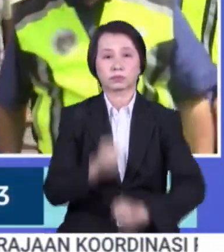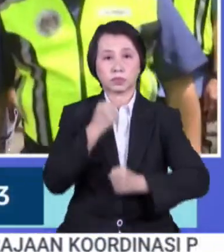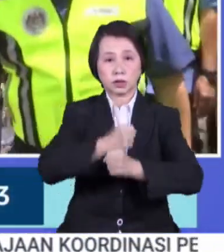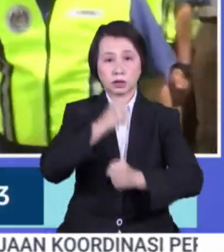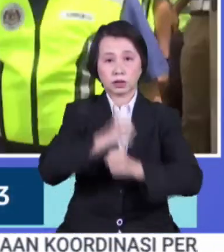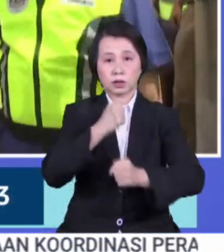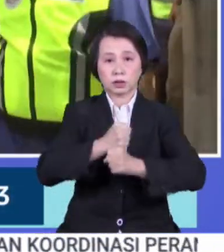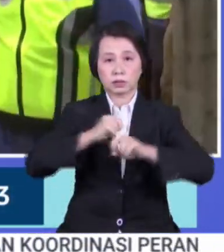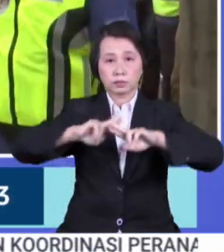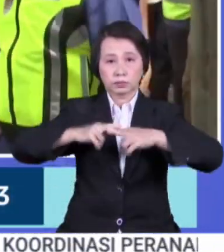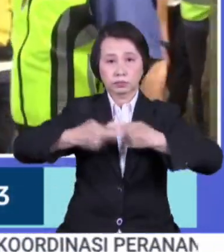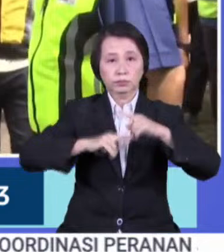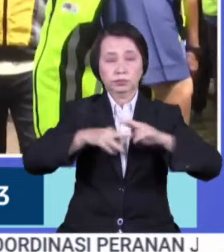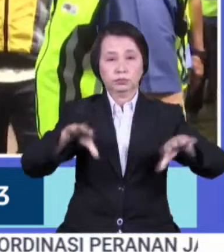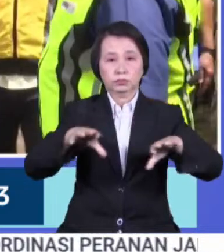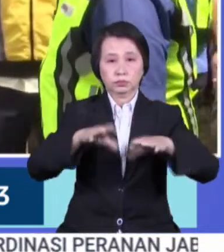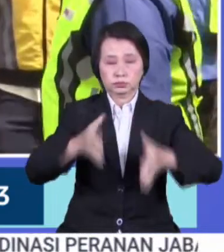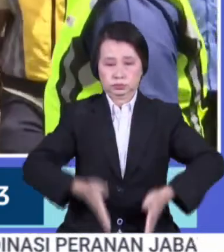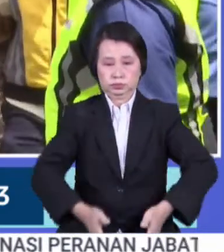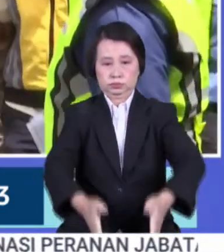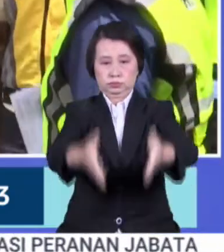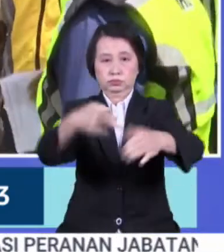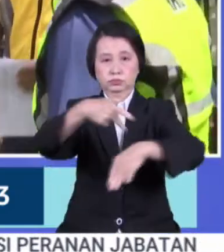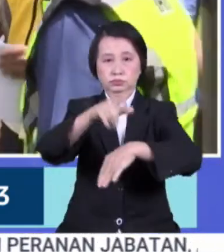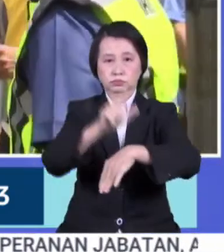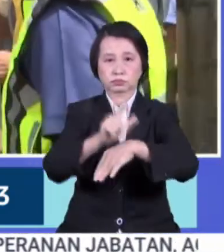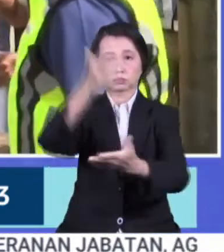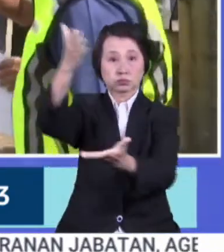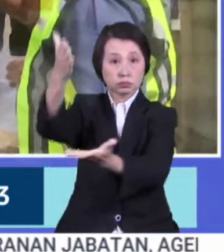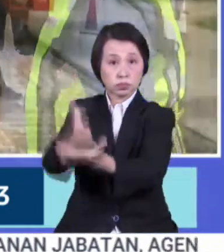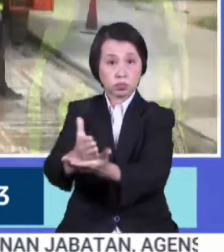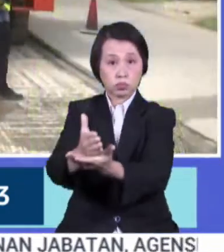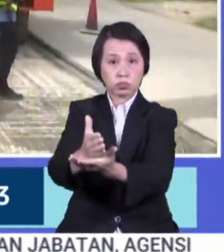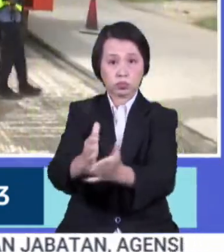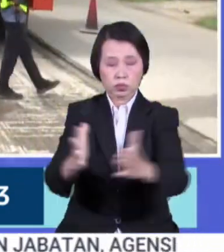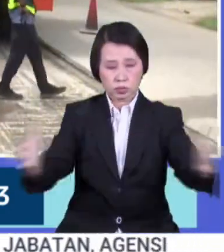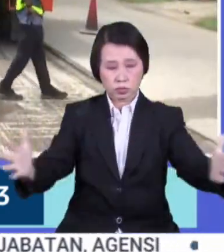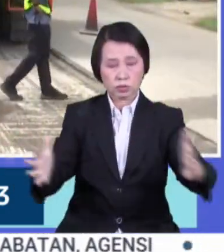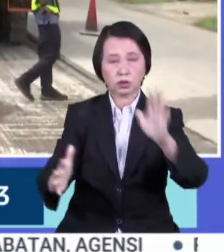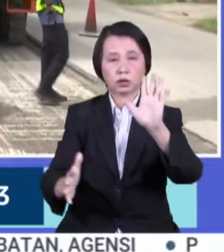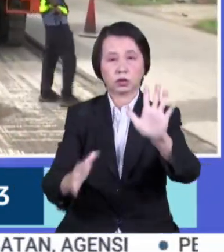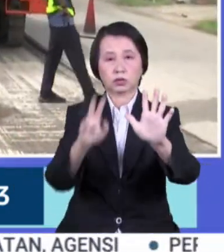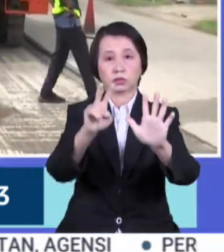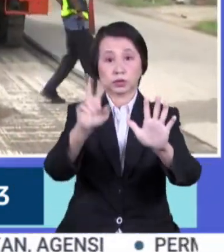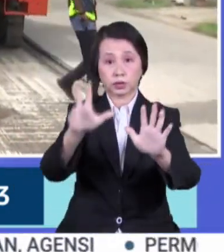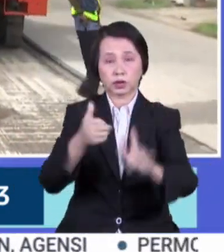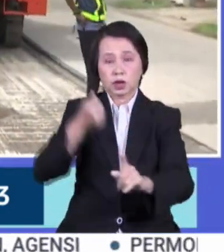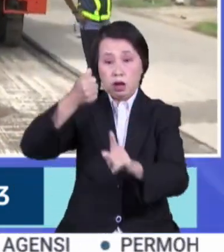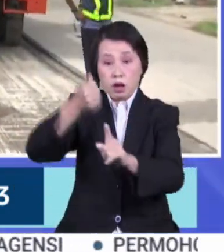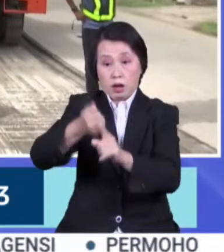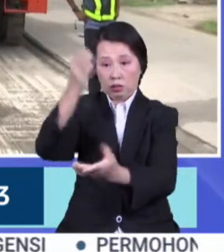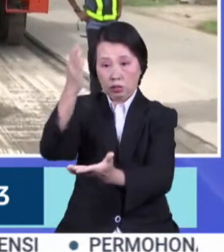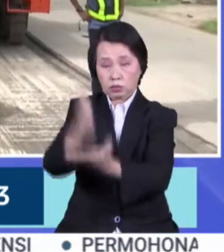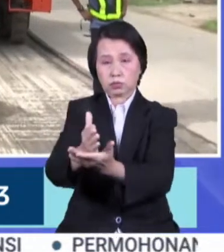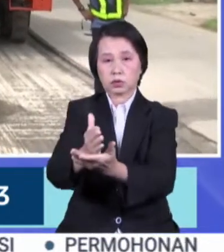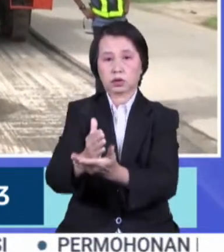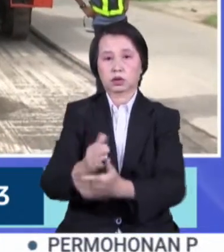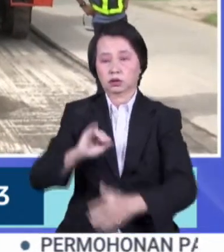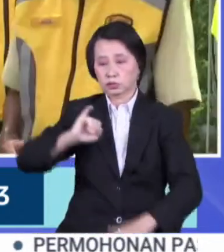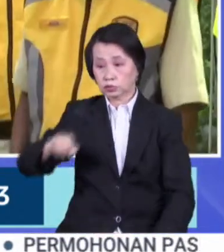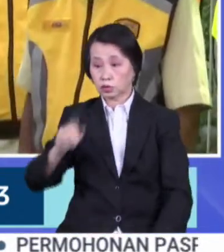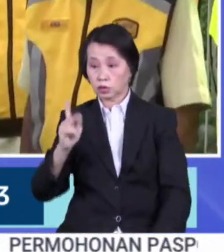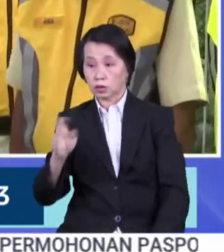Kerja-kerja penyelenggaraan di jalan utama di Langkawi dihentikan sepanjang 5/23. Arahan itu dikeluarkan Kementerian Kerja